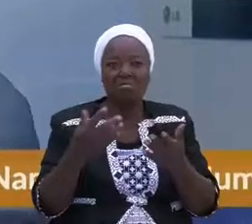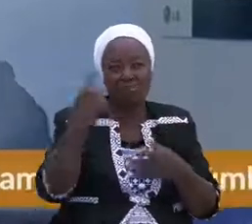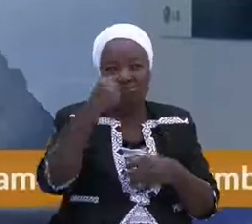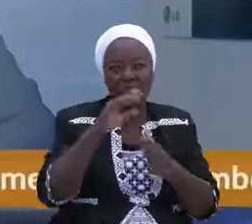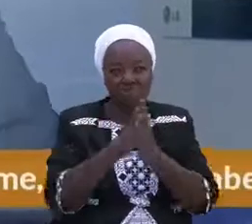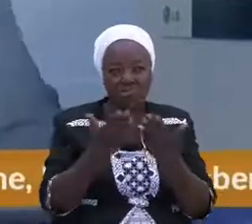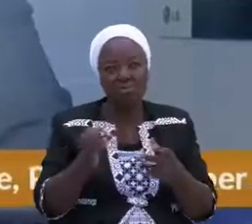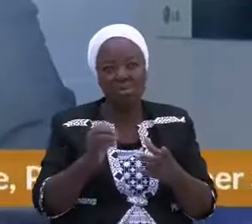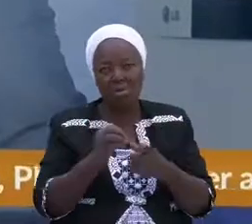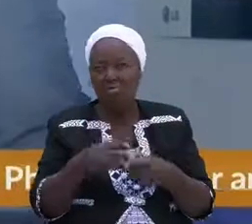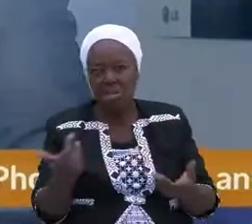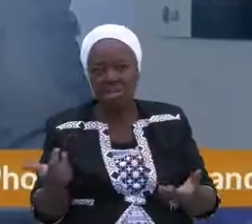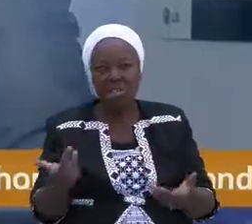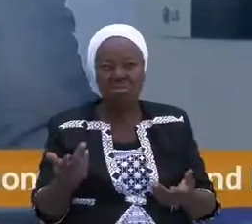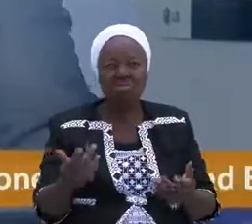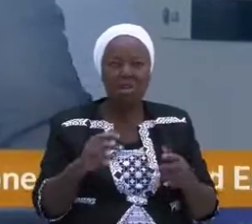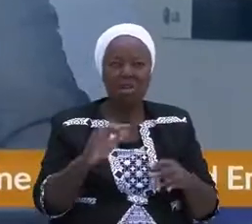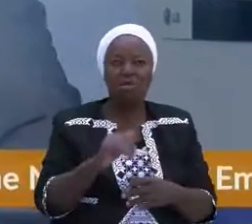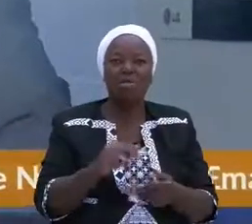ou sur Facebook, bien Instagram,